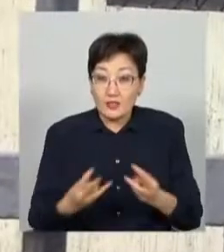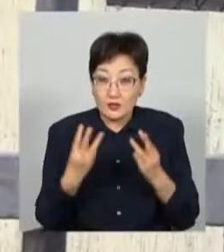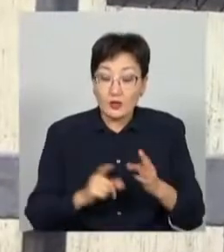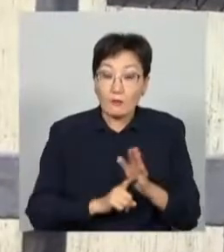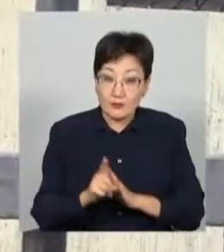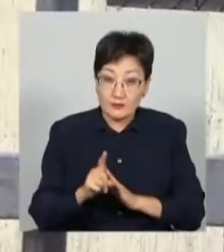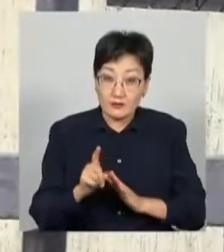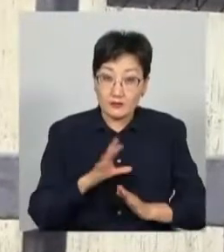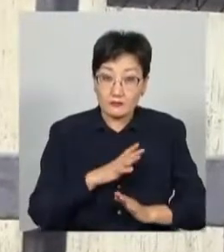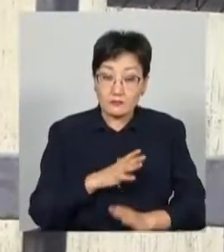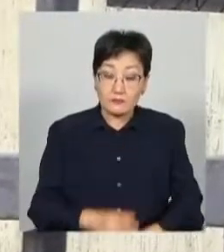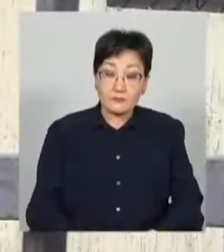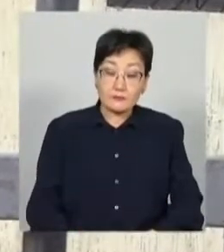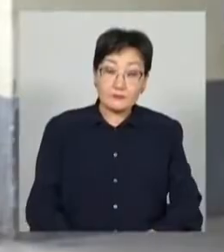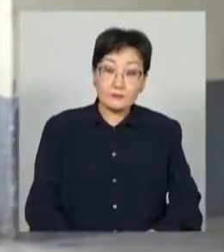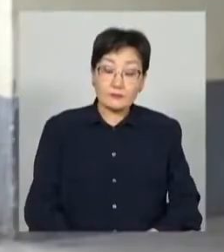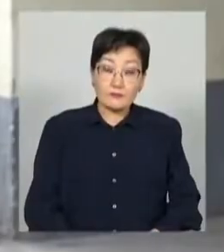да бекер эмес дейт алар.